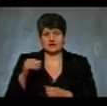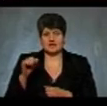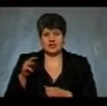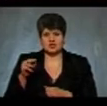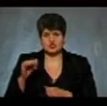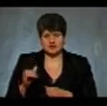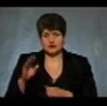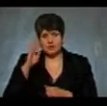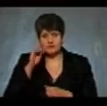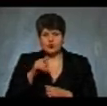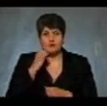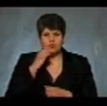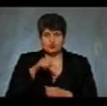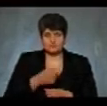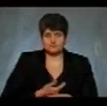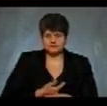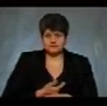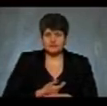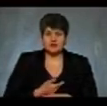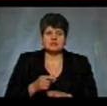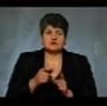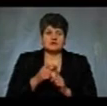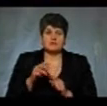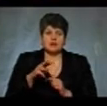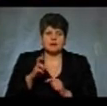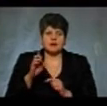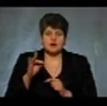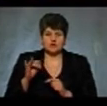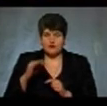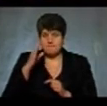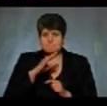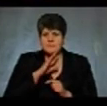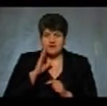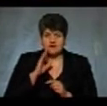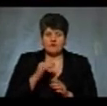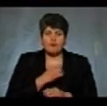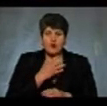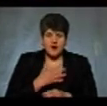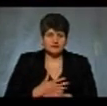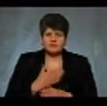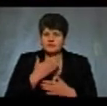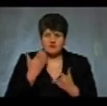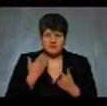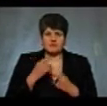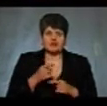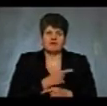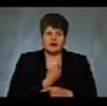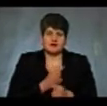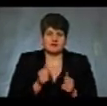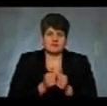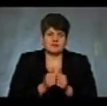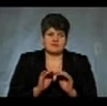нього бабуся тут. За словами Марії Барановської, батьків поранених у селі немає. Вони біля дітей у лікарнях.